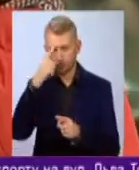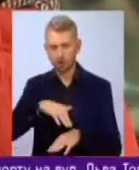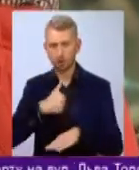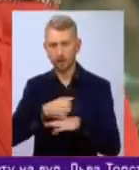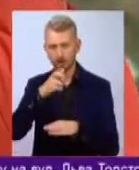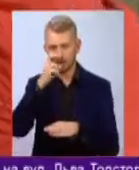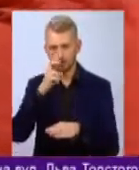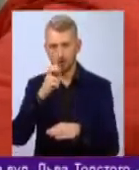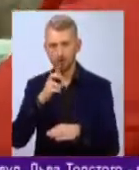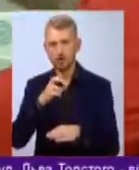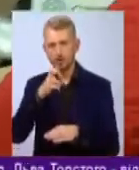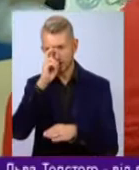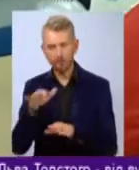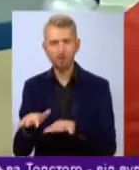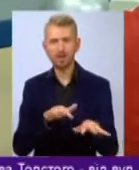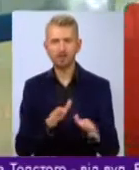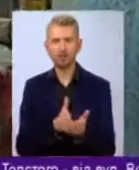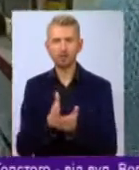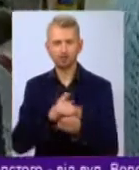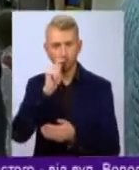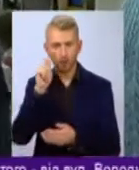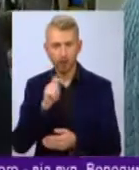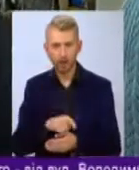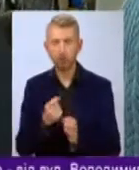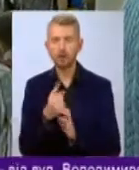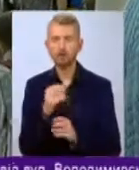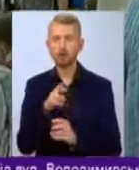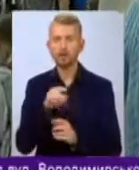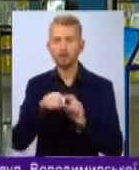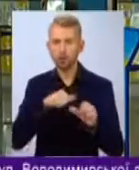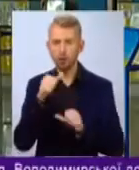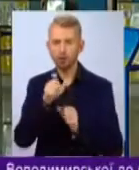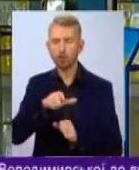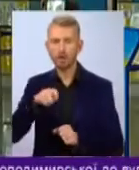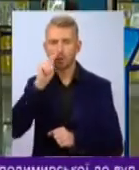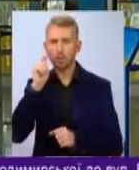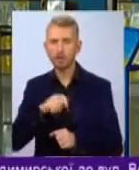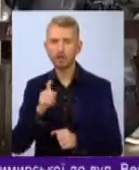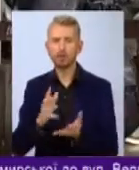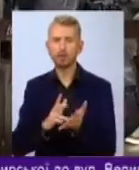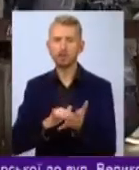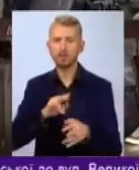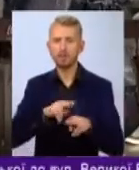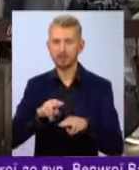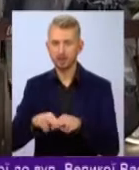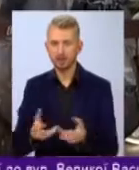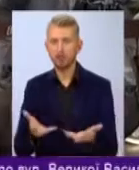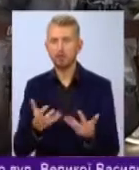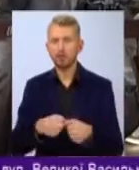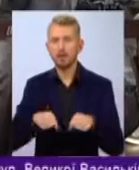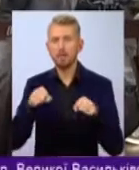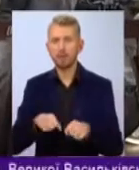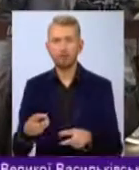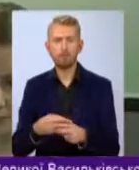Державної міграційної служби України Максим Соколюк. 11 червня цього року громадяни України з біометричними паспортами отримали право на